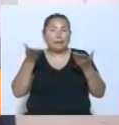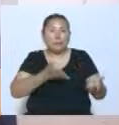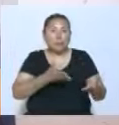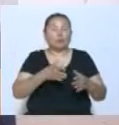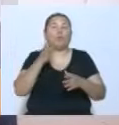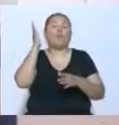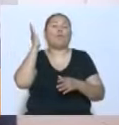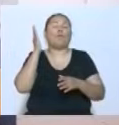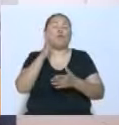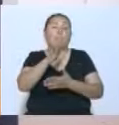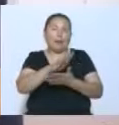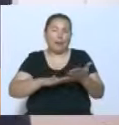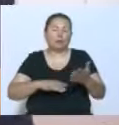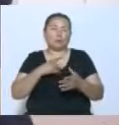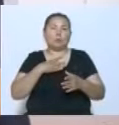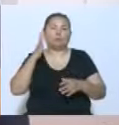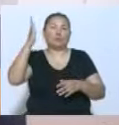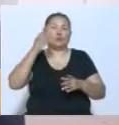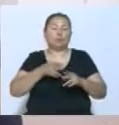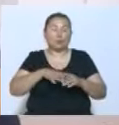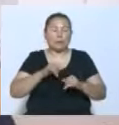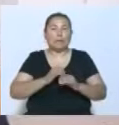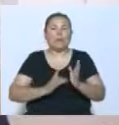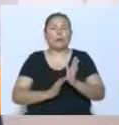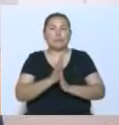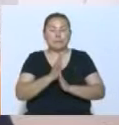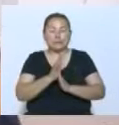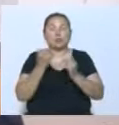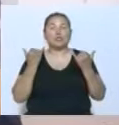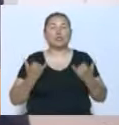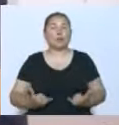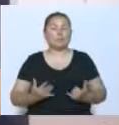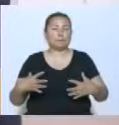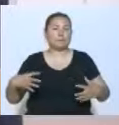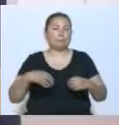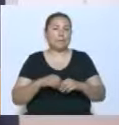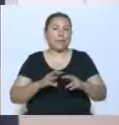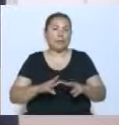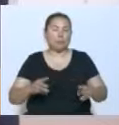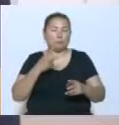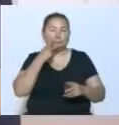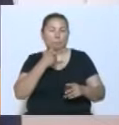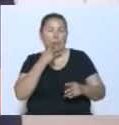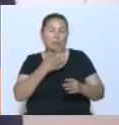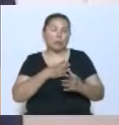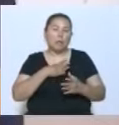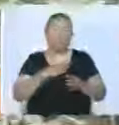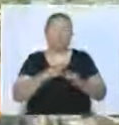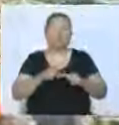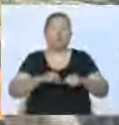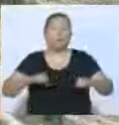то в дальнейшем наша способность расти останется ограниченной. Сейчас мы совместно с Акиматом пересматриваем состав